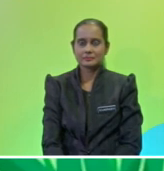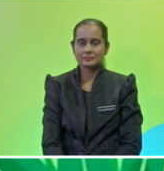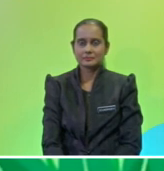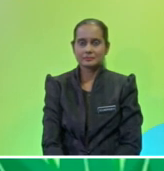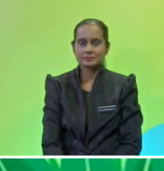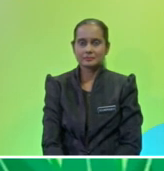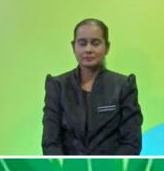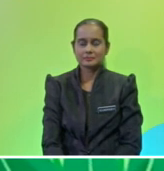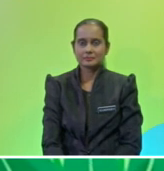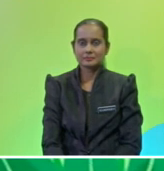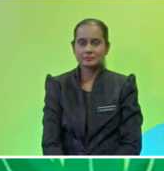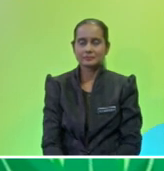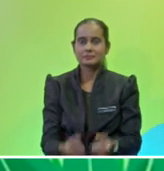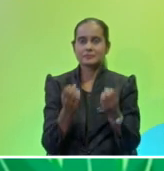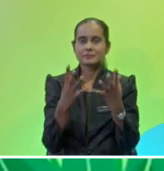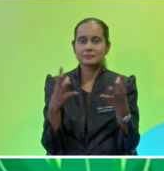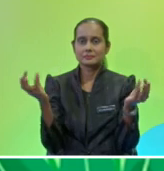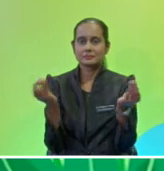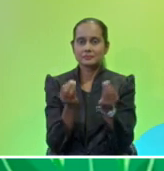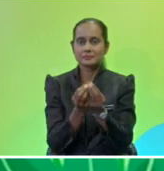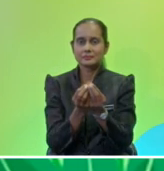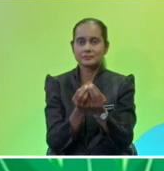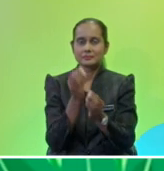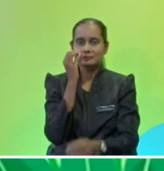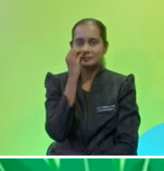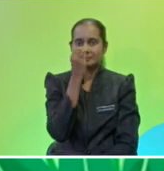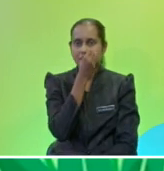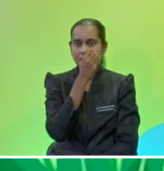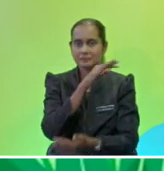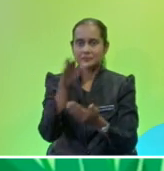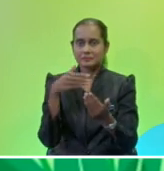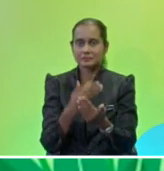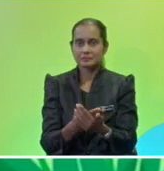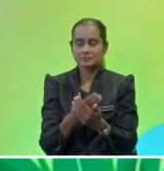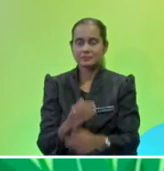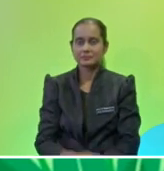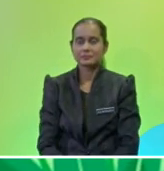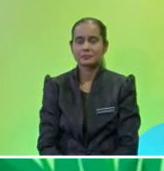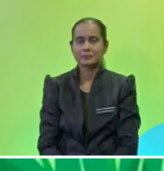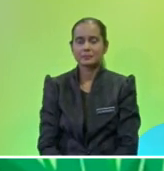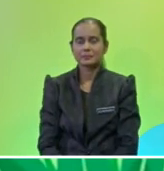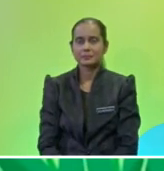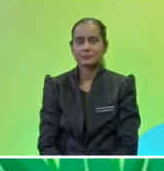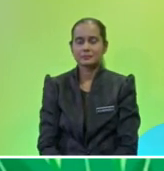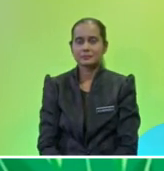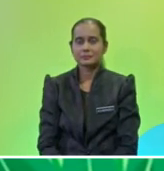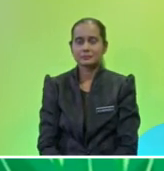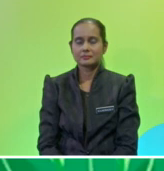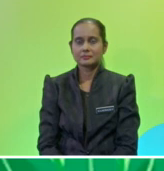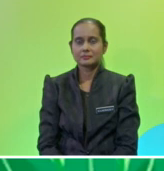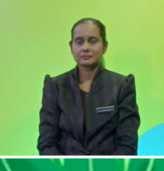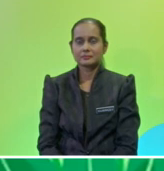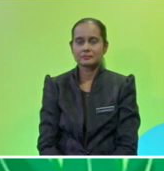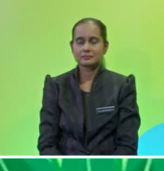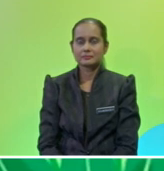jadi berapa jumlah bunga kesemuanya Hah Berapa jumlah semua bunga nih